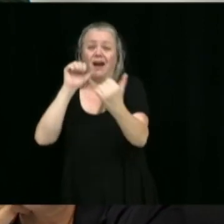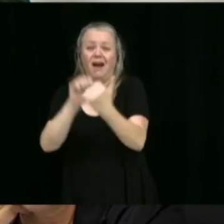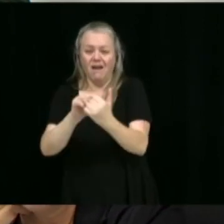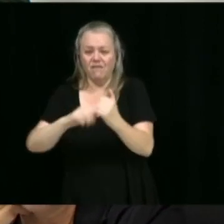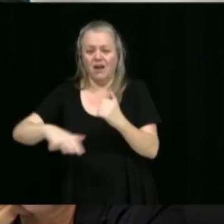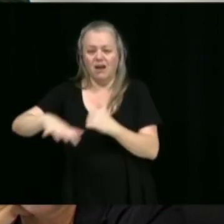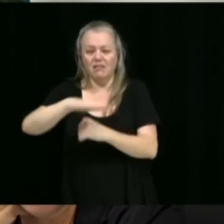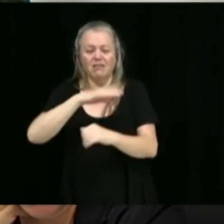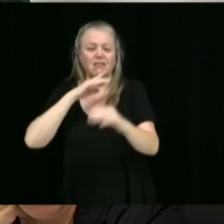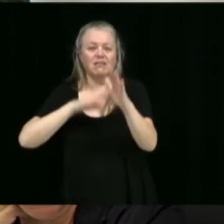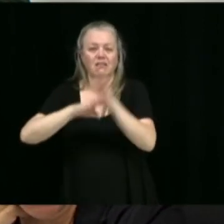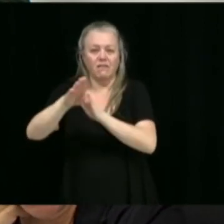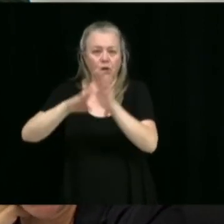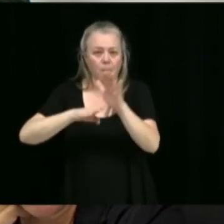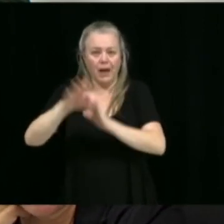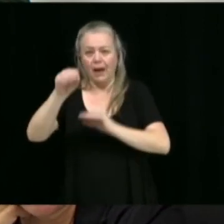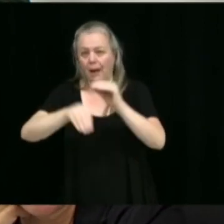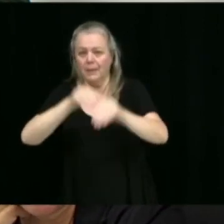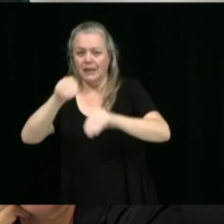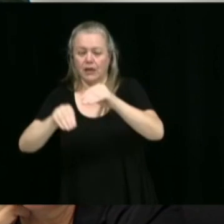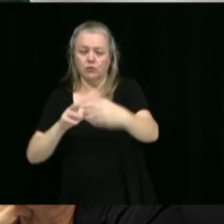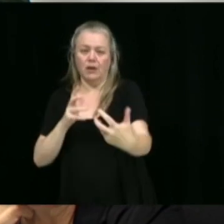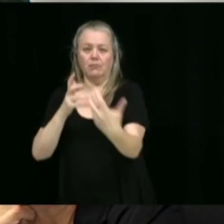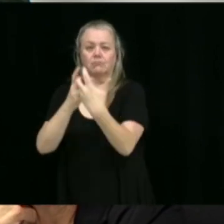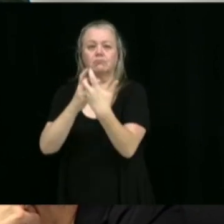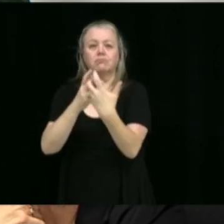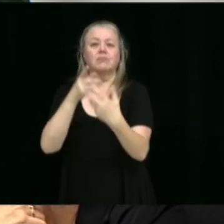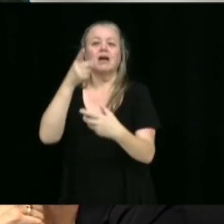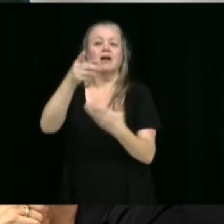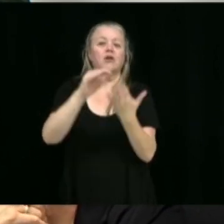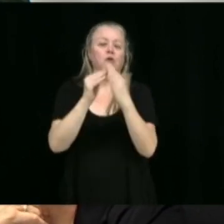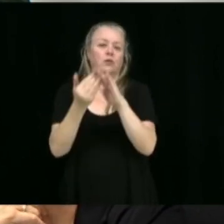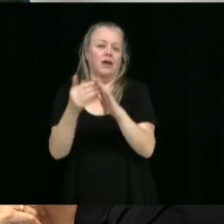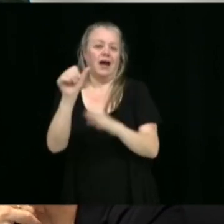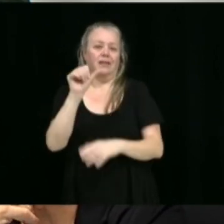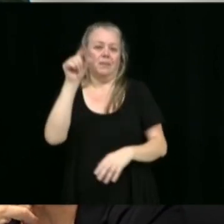municipalité régionale de comté d'Arthabasca. Le projet de règlement numéro